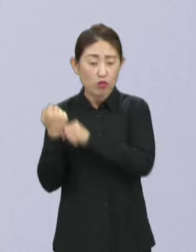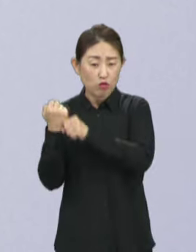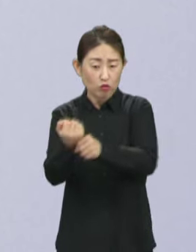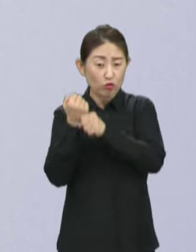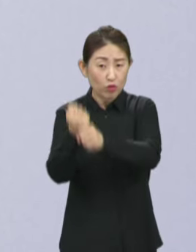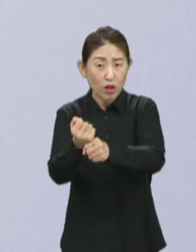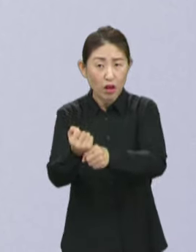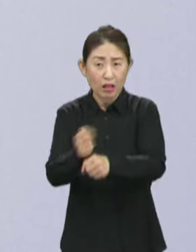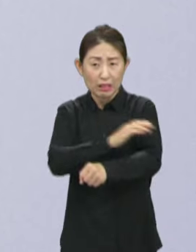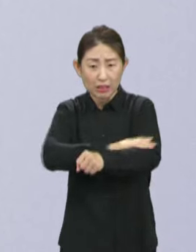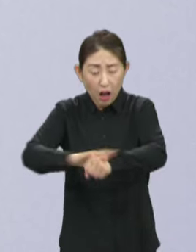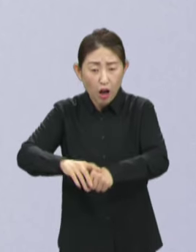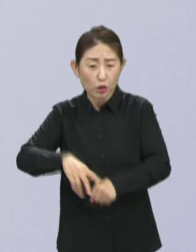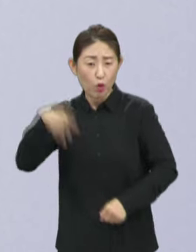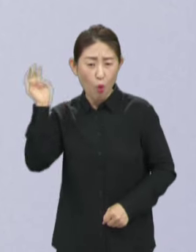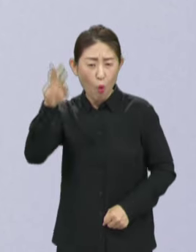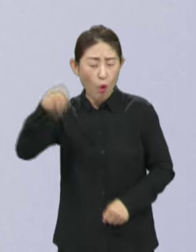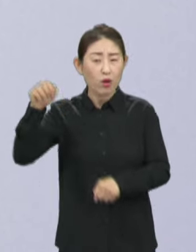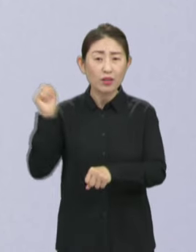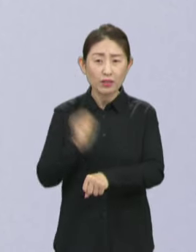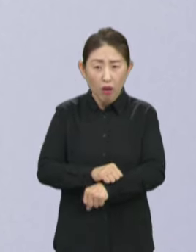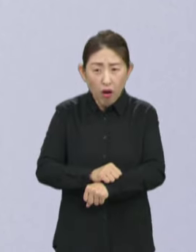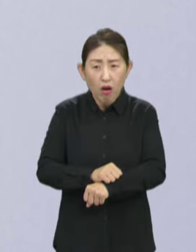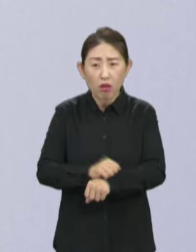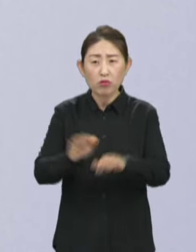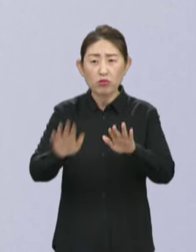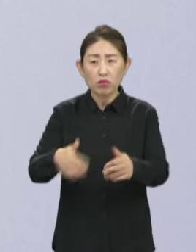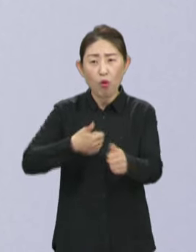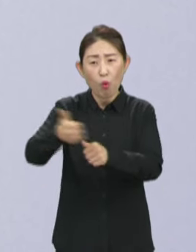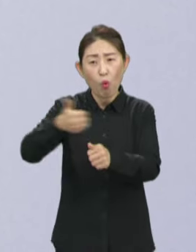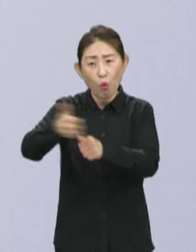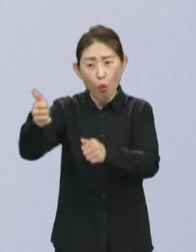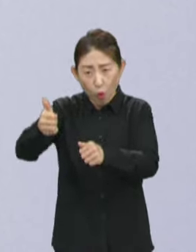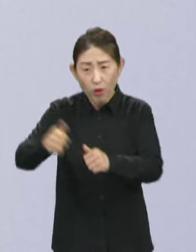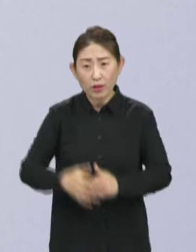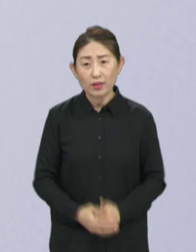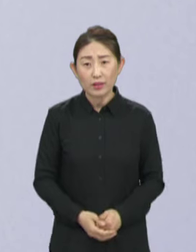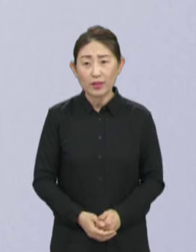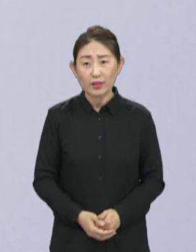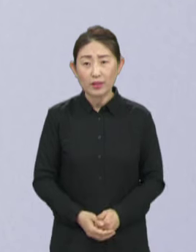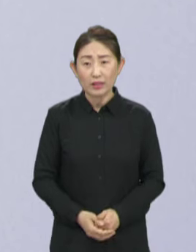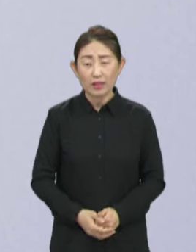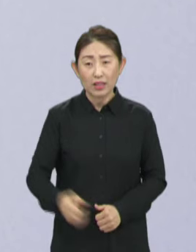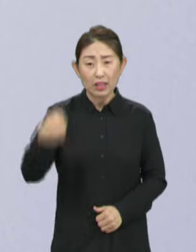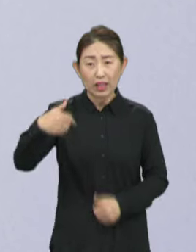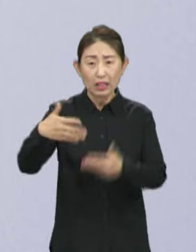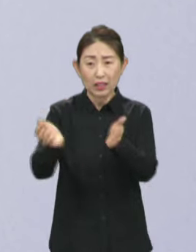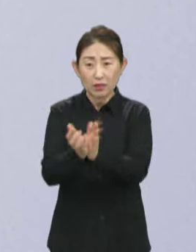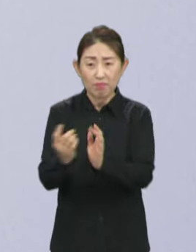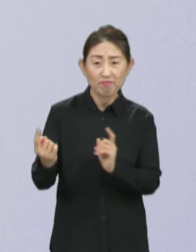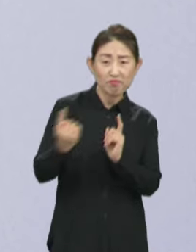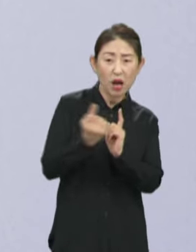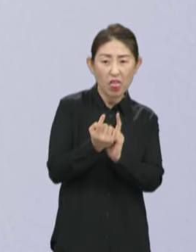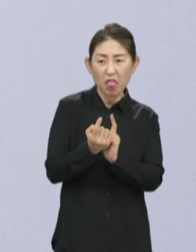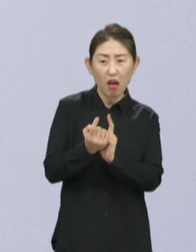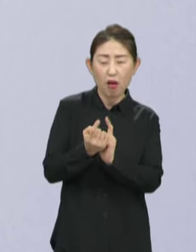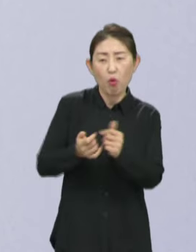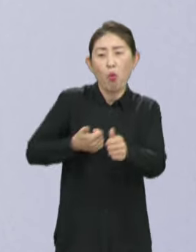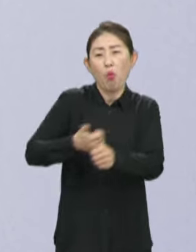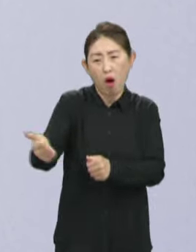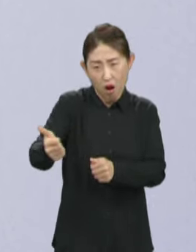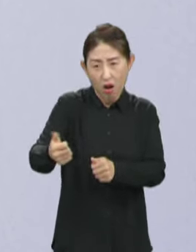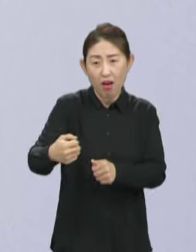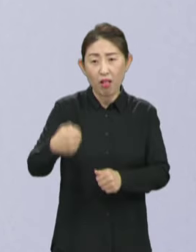자신감까지 이제 붙으면서 접전에서 승리가 많아요. 이런 강한 팀은 접전에서 이긴다는 말이 있는데